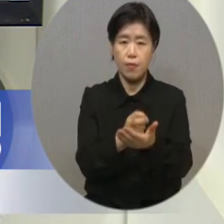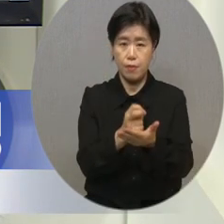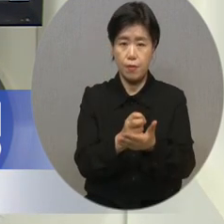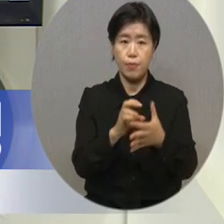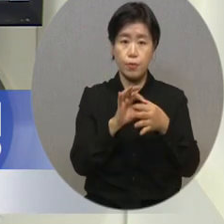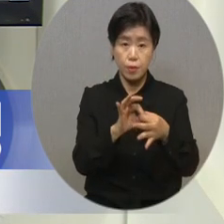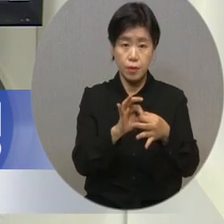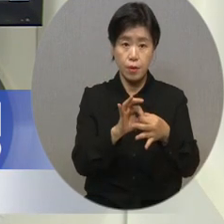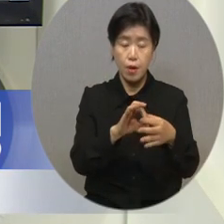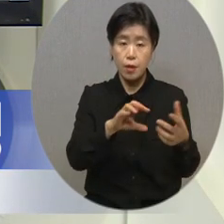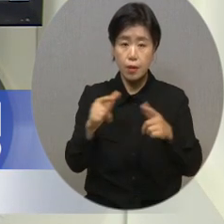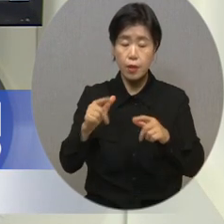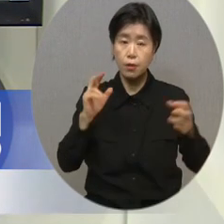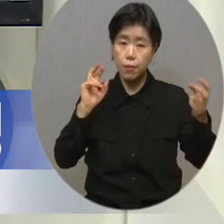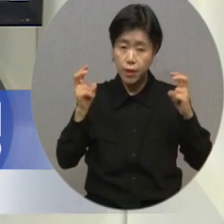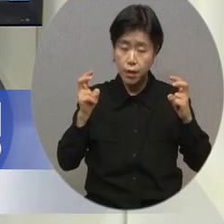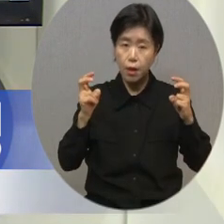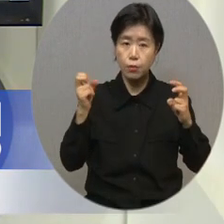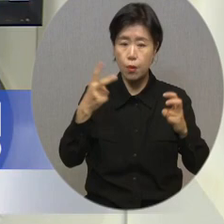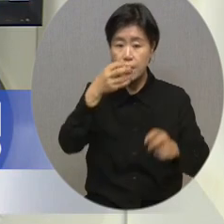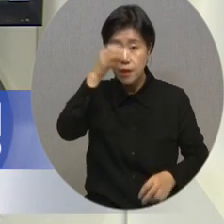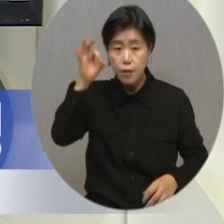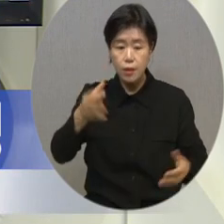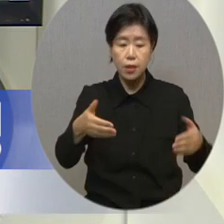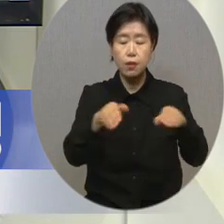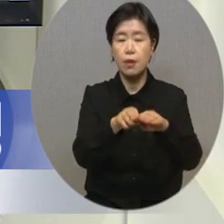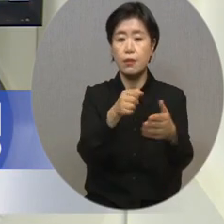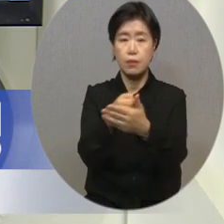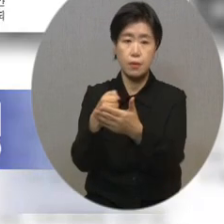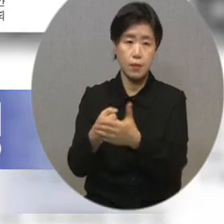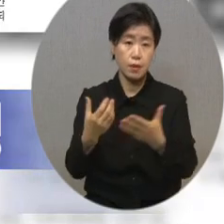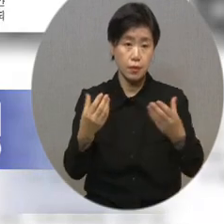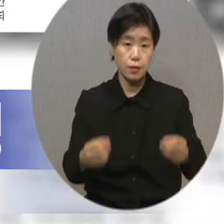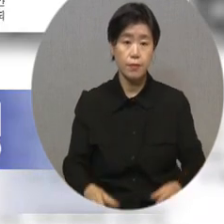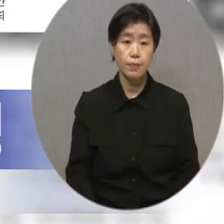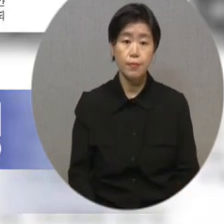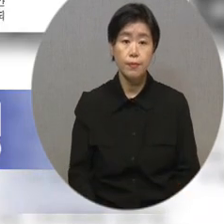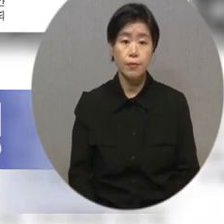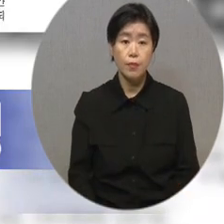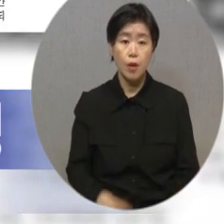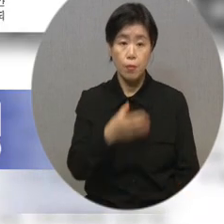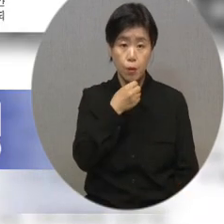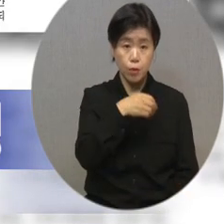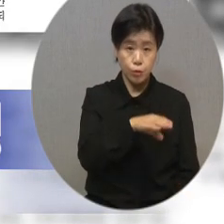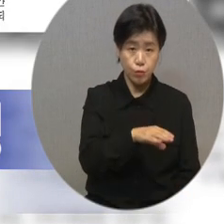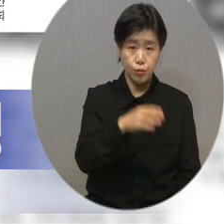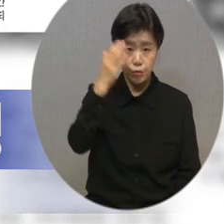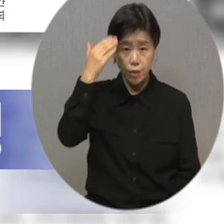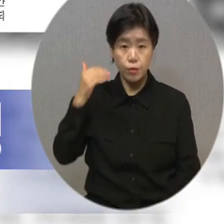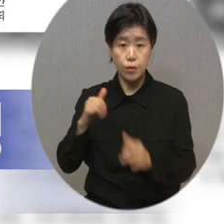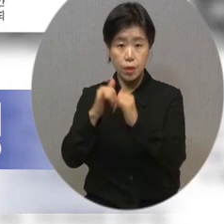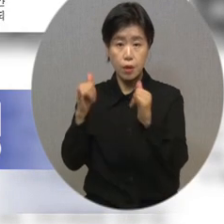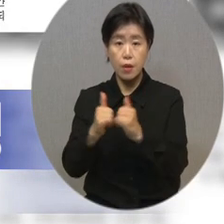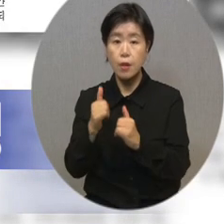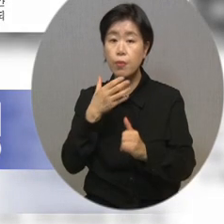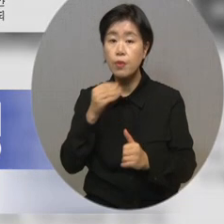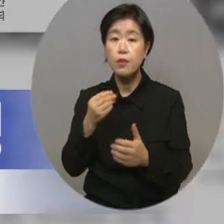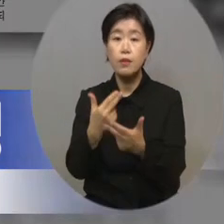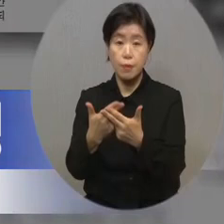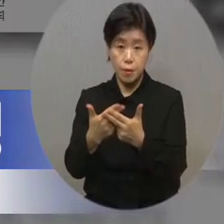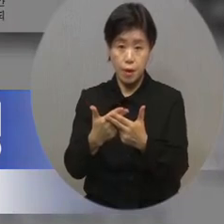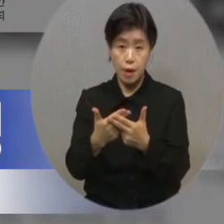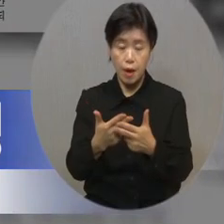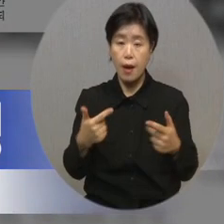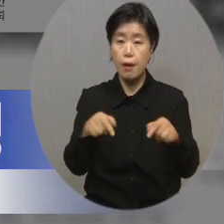기업과 인정 기간을 선정했다는 소식을 전하고 있습니다 보건복지부와 한국 사회복지 협회가 공동으로